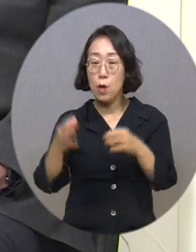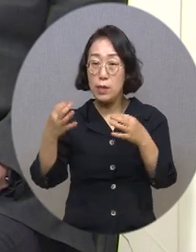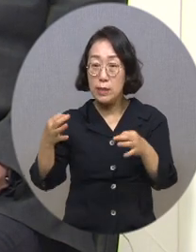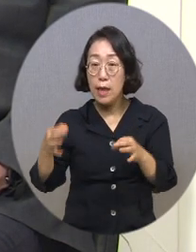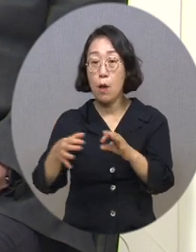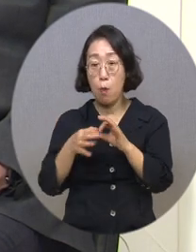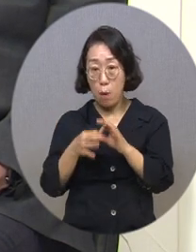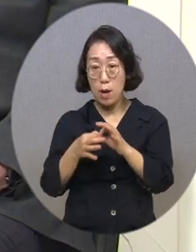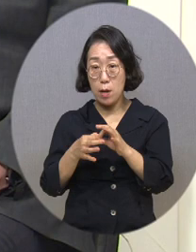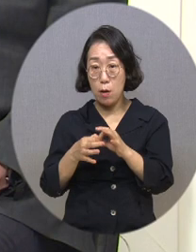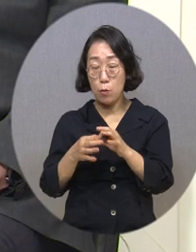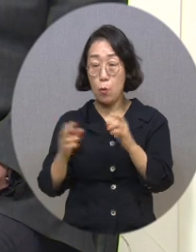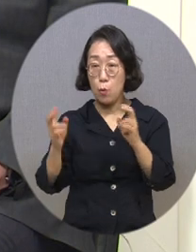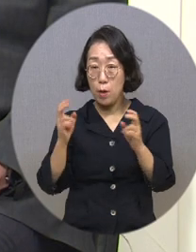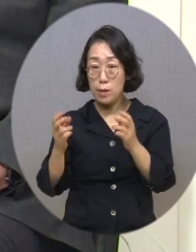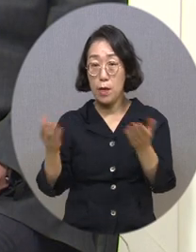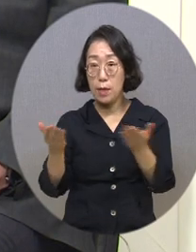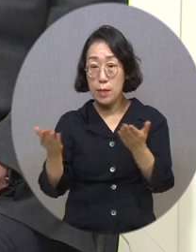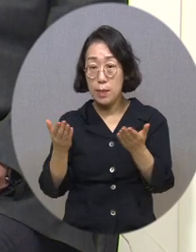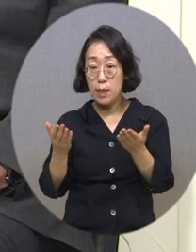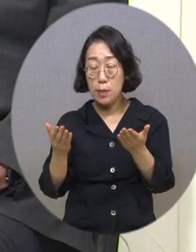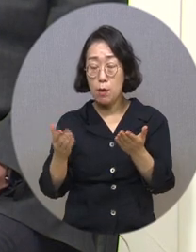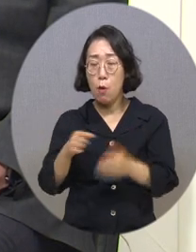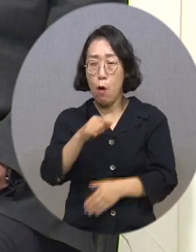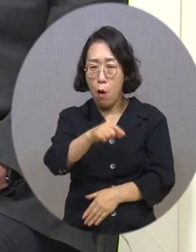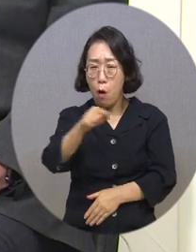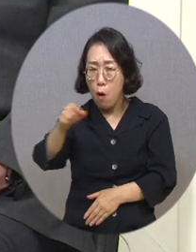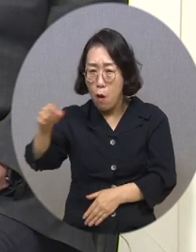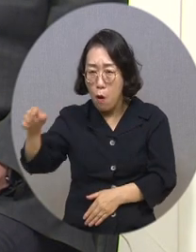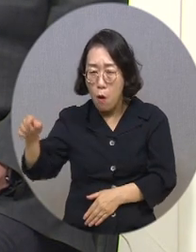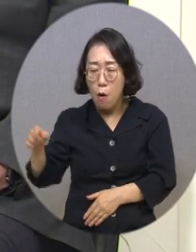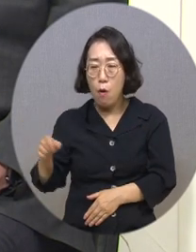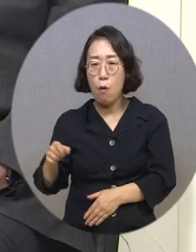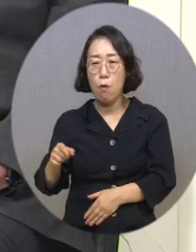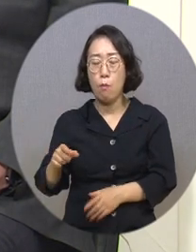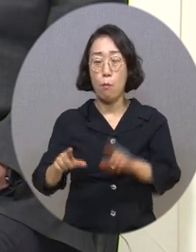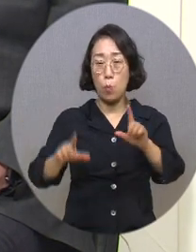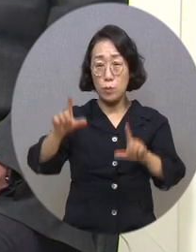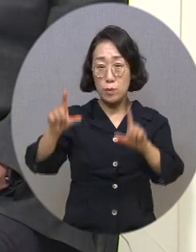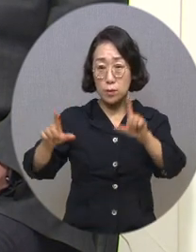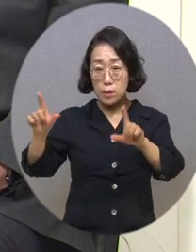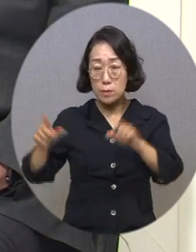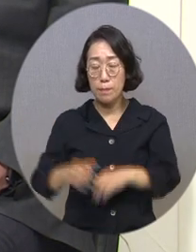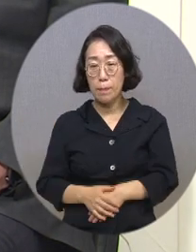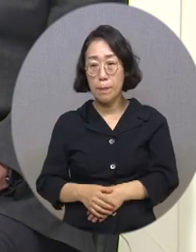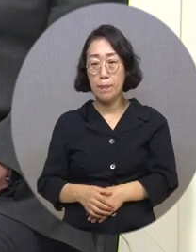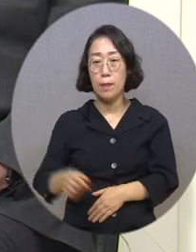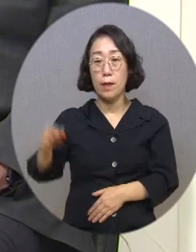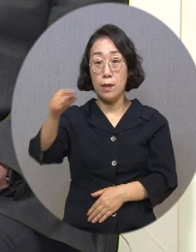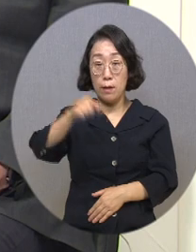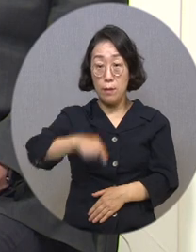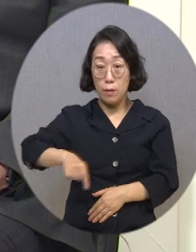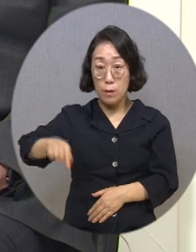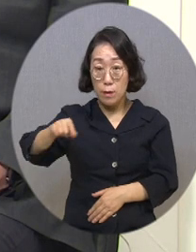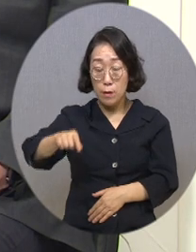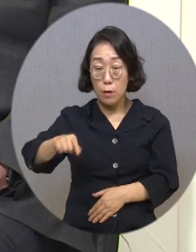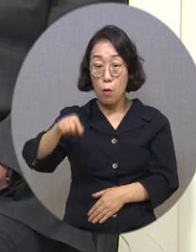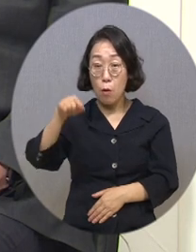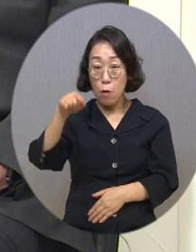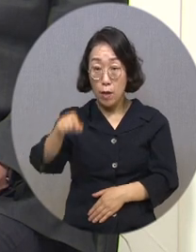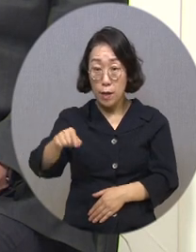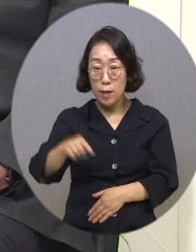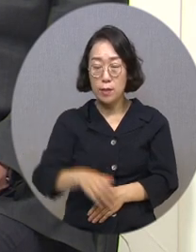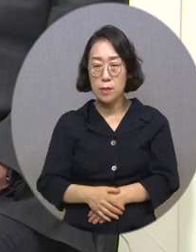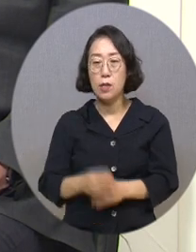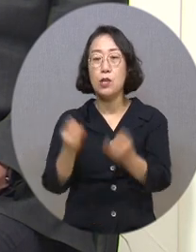이 활동을 하시는 분도 있고 그래서 그 다양한 분들의 다양한 모습들이 있잖아요. 근데 그분들이 거기까지 가기에는